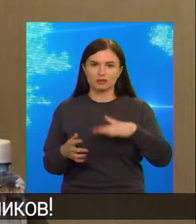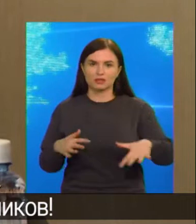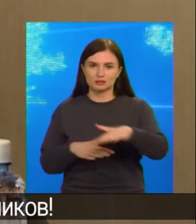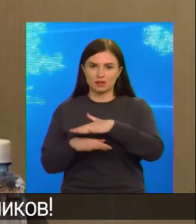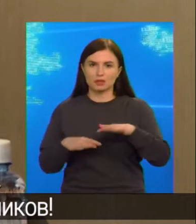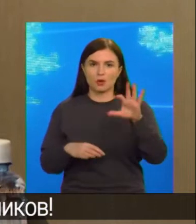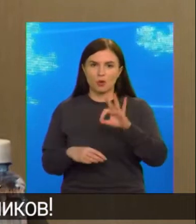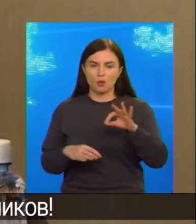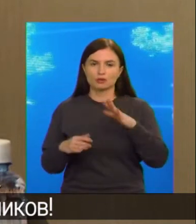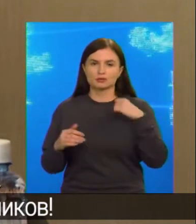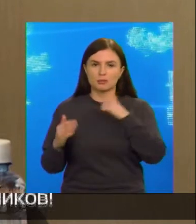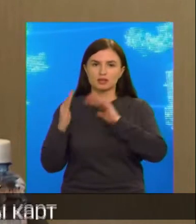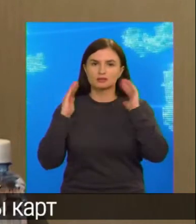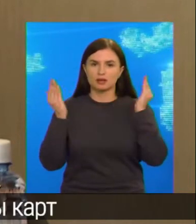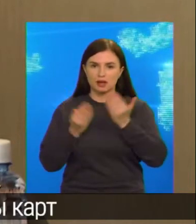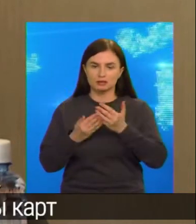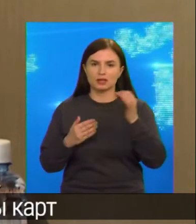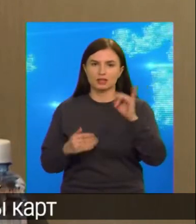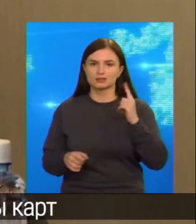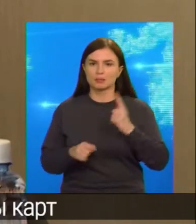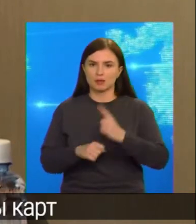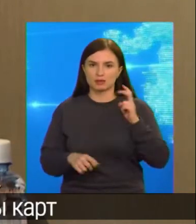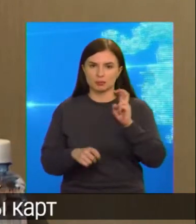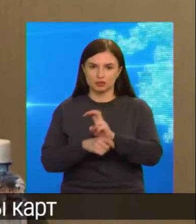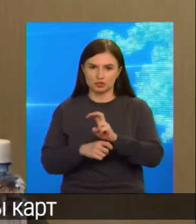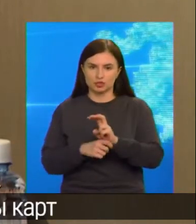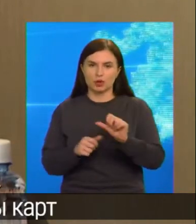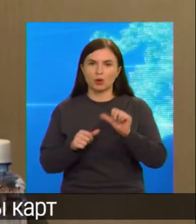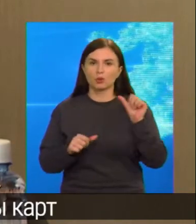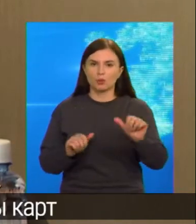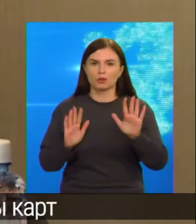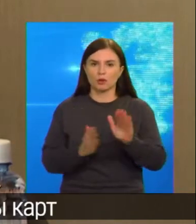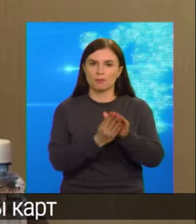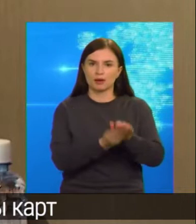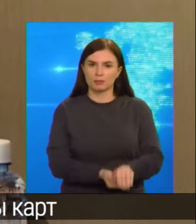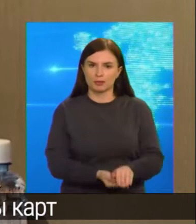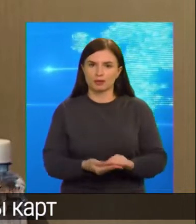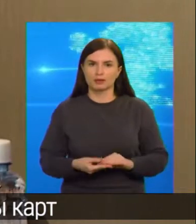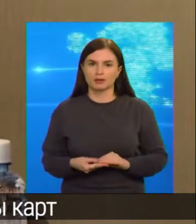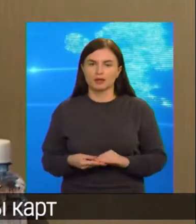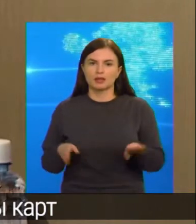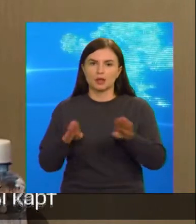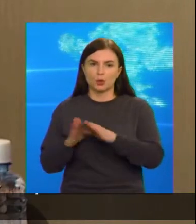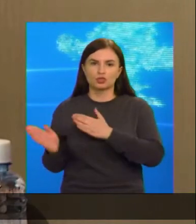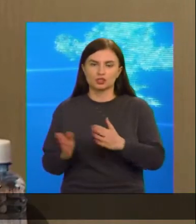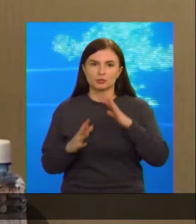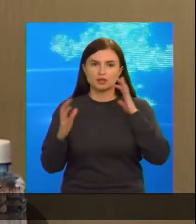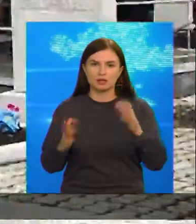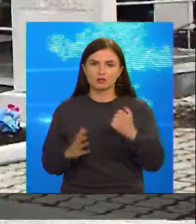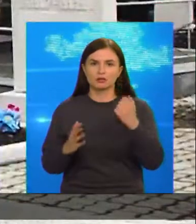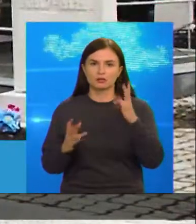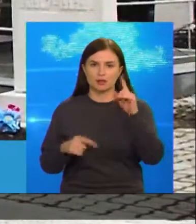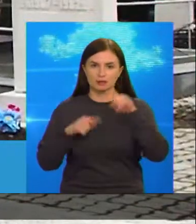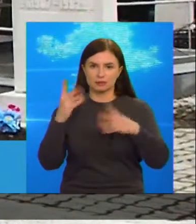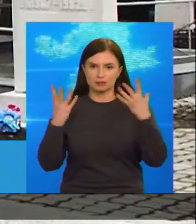действии режима самоизоляции и запрете посещения, за исключением случаев погребения. Такой же режим сохранится и на родительский